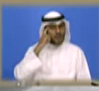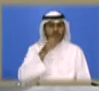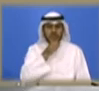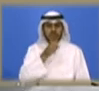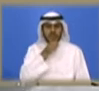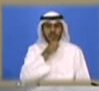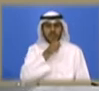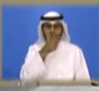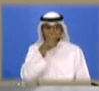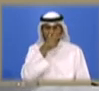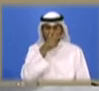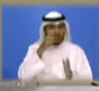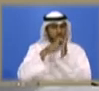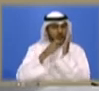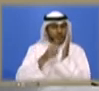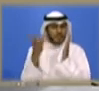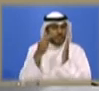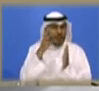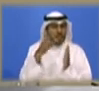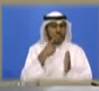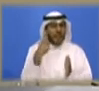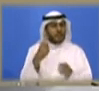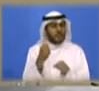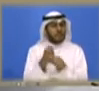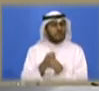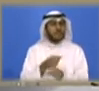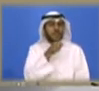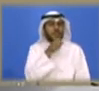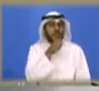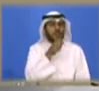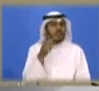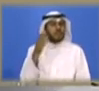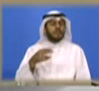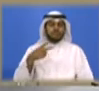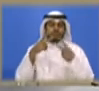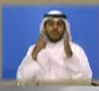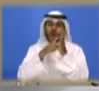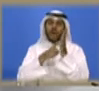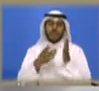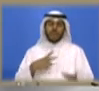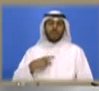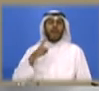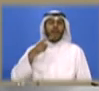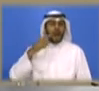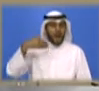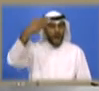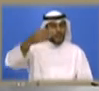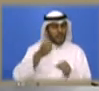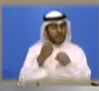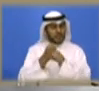والأجداد بصدور هذا القانون منذ أكثر من 30 عام، إن شاء الله سنكمل هذه المسيرة وسيكون هناك تطور